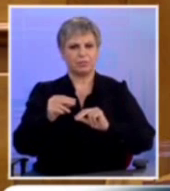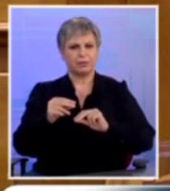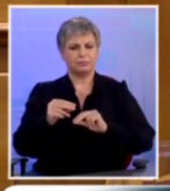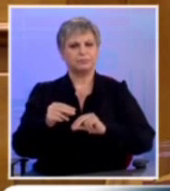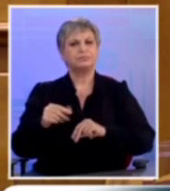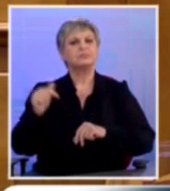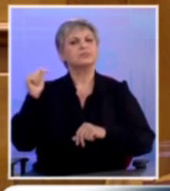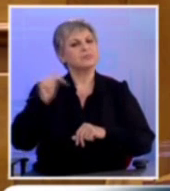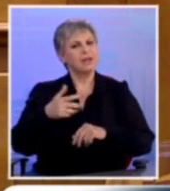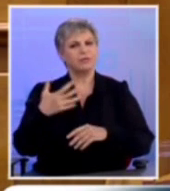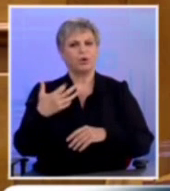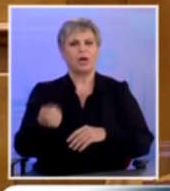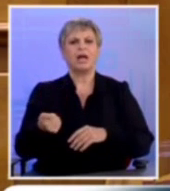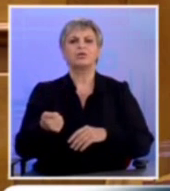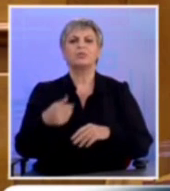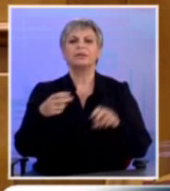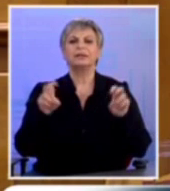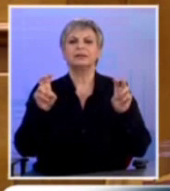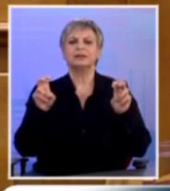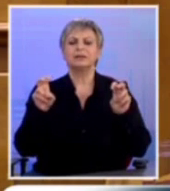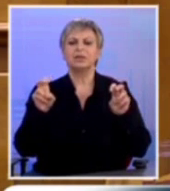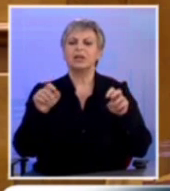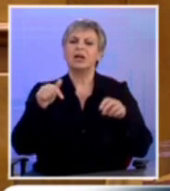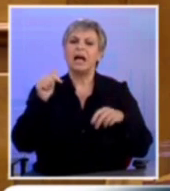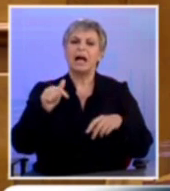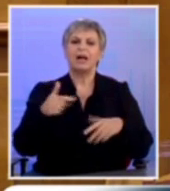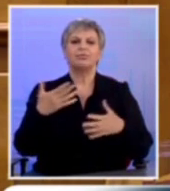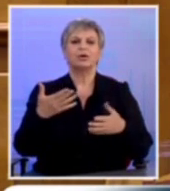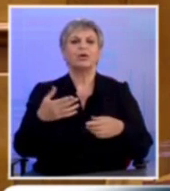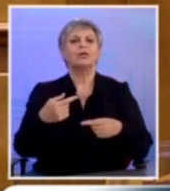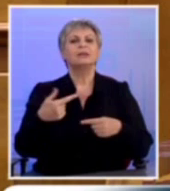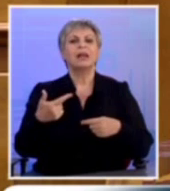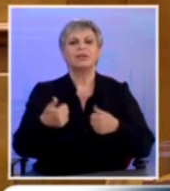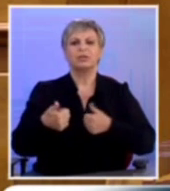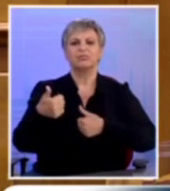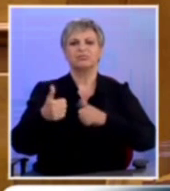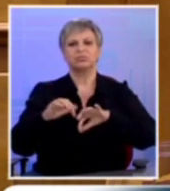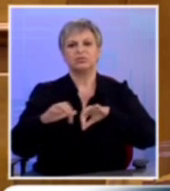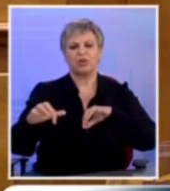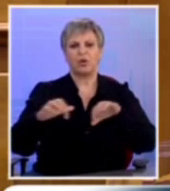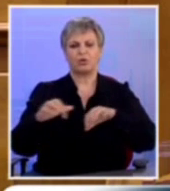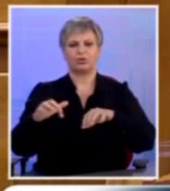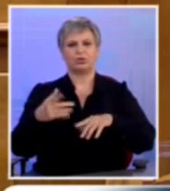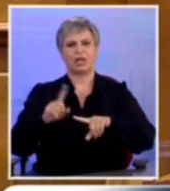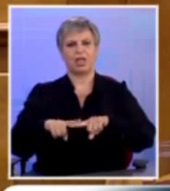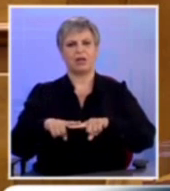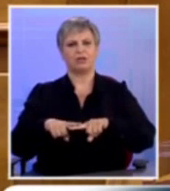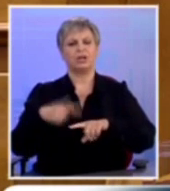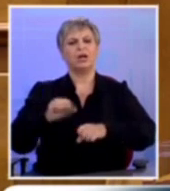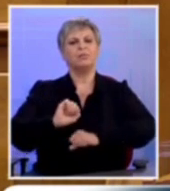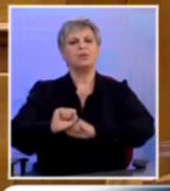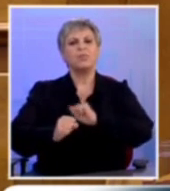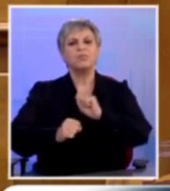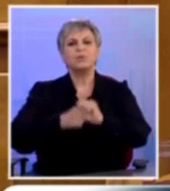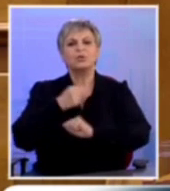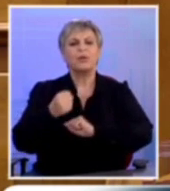άλλα ζητήματα της εισαγωγικά φιλής, σε μια διχόνοια, σε μια προσπάθεια διαχείρισης